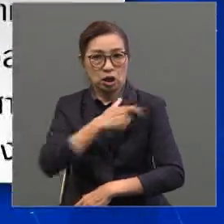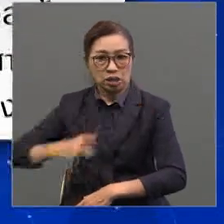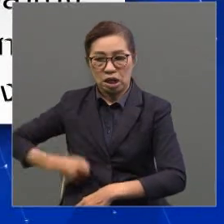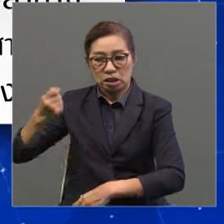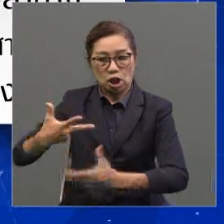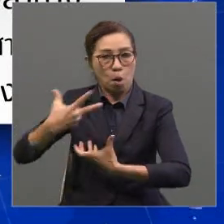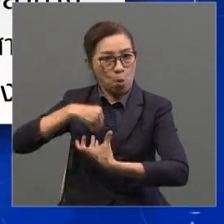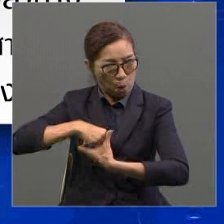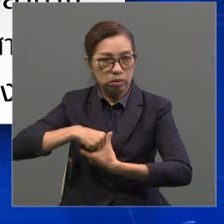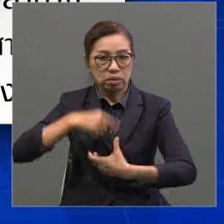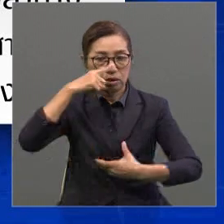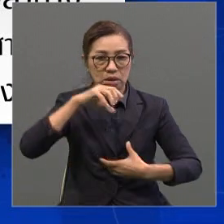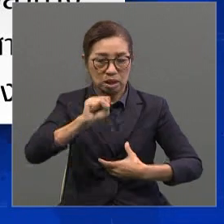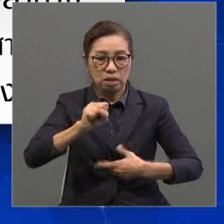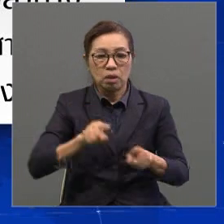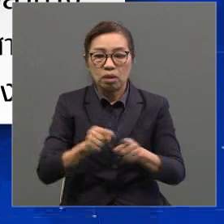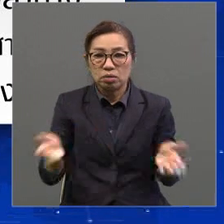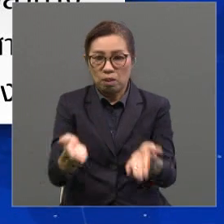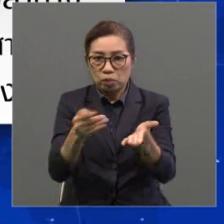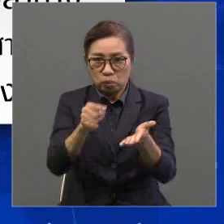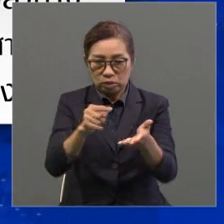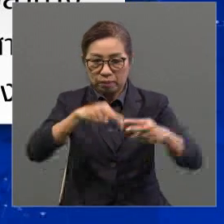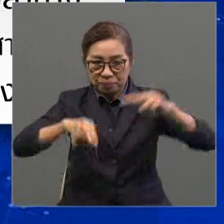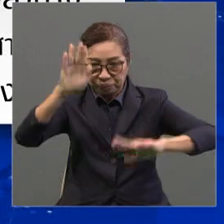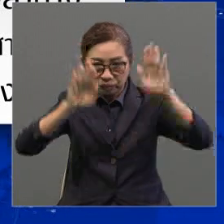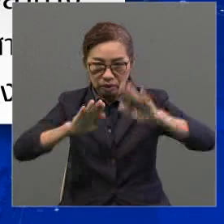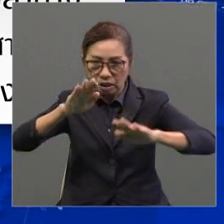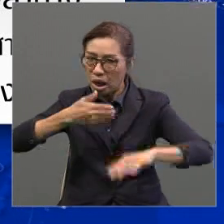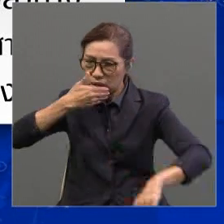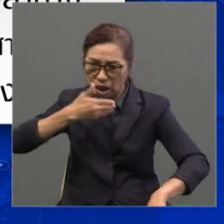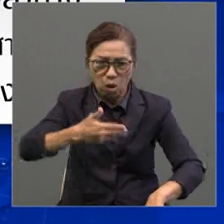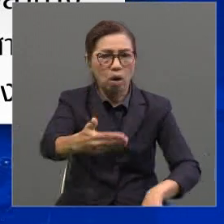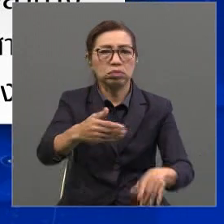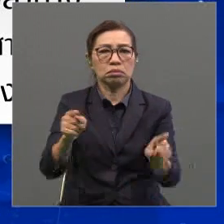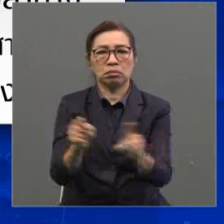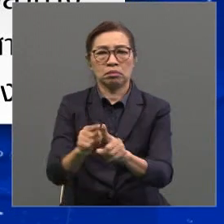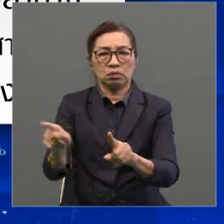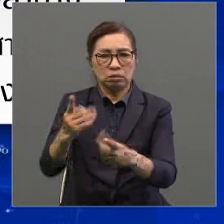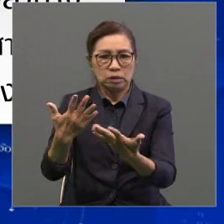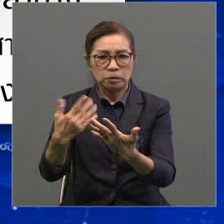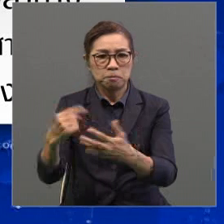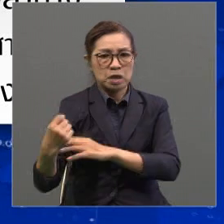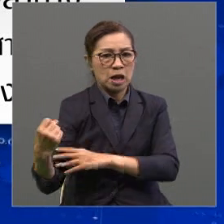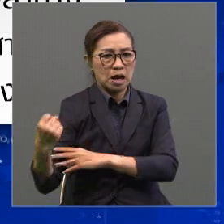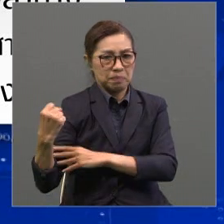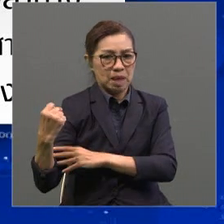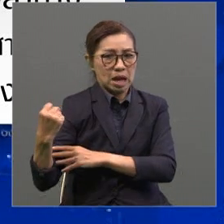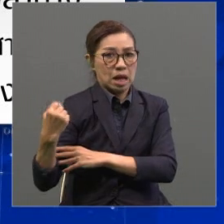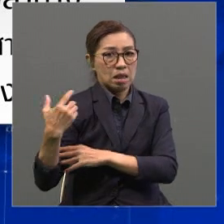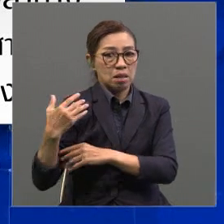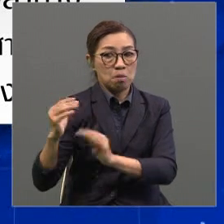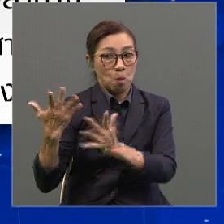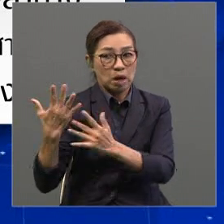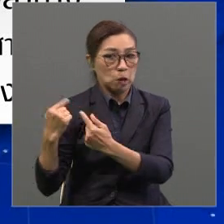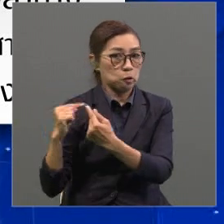และพรรคไทยสร้างไทยขอสนับสนุนการสร้างประชาธิปไตยถาวรไม่สนับสนุนการสืบทอดอำนาจอย่างเด็ดขาด